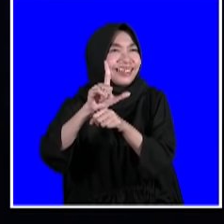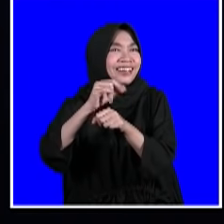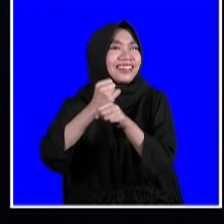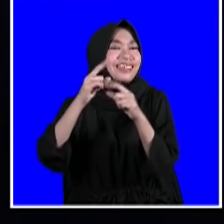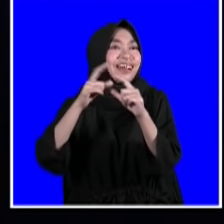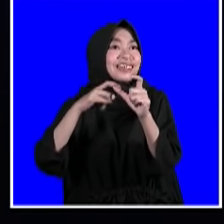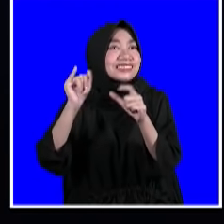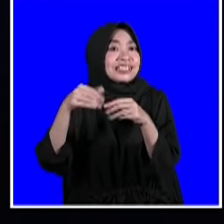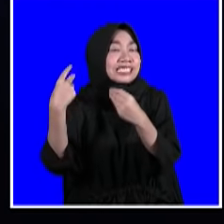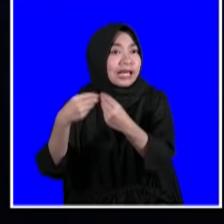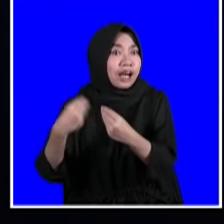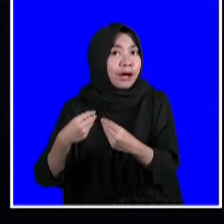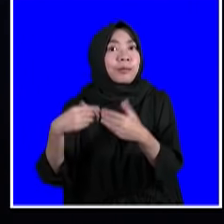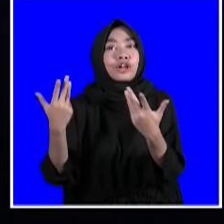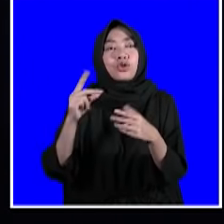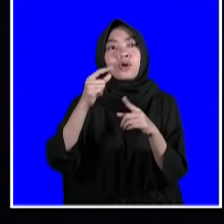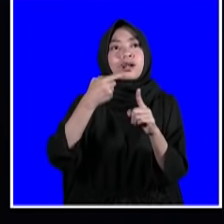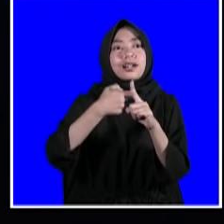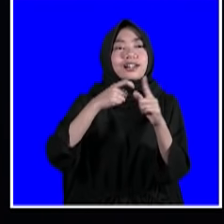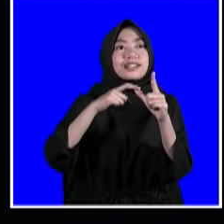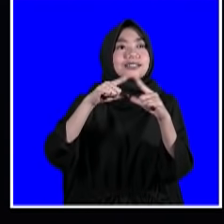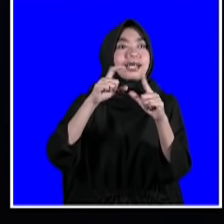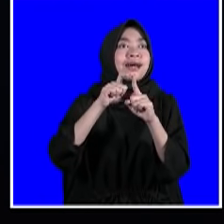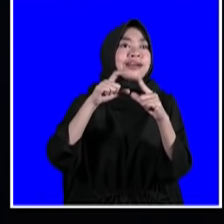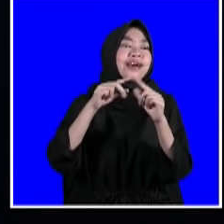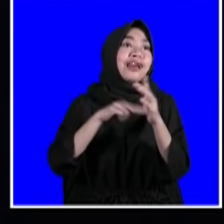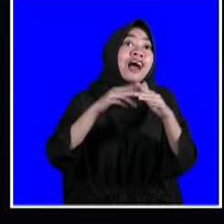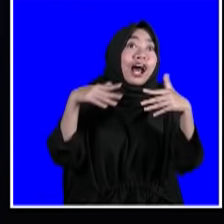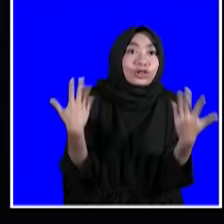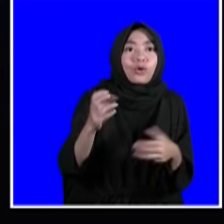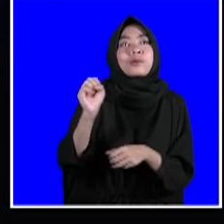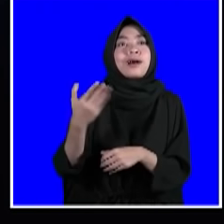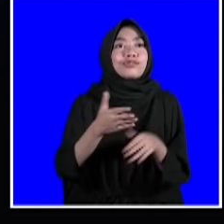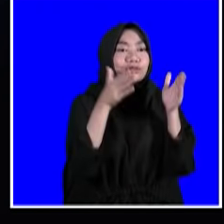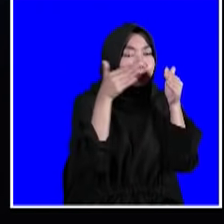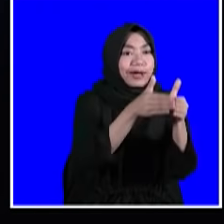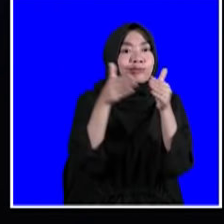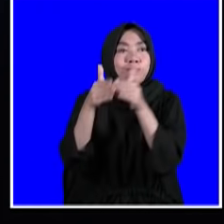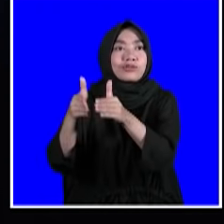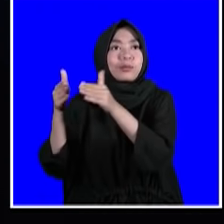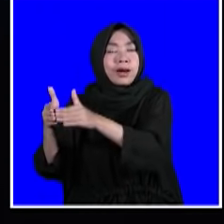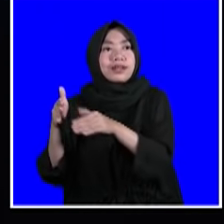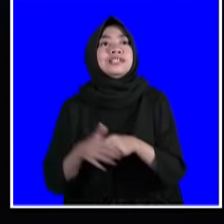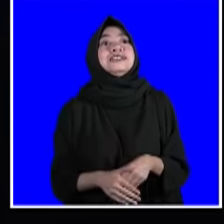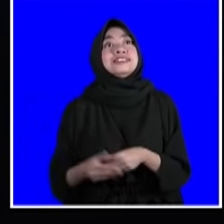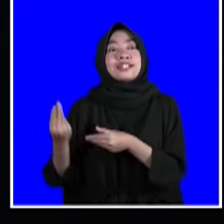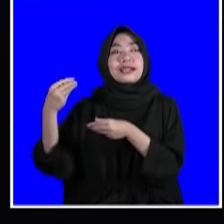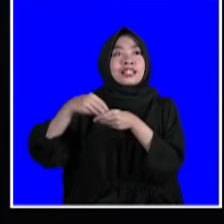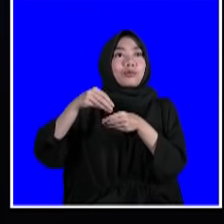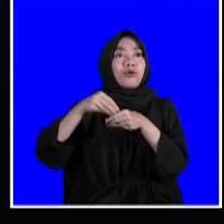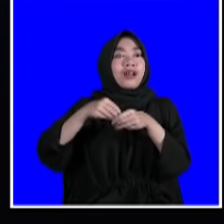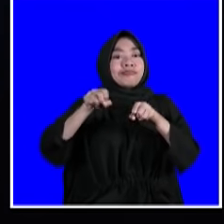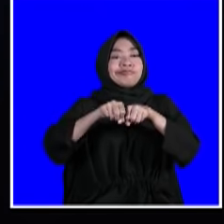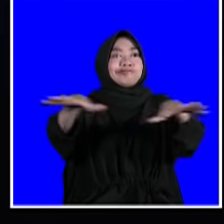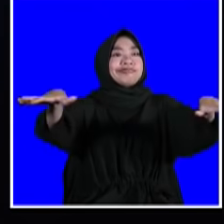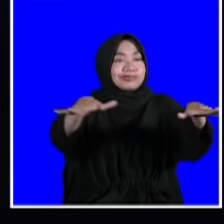punya saham, Anda juga punya emas. Nah, biasakan dari dana investasi Anda disetorkan ke berbagai jenis investasi dengan